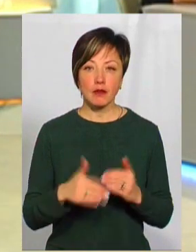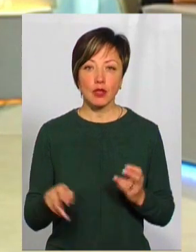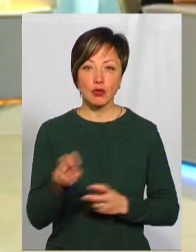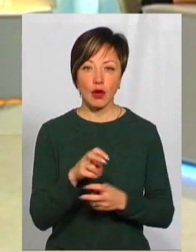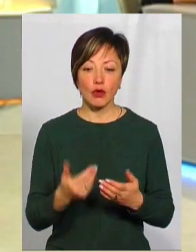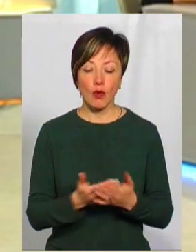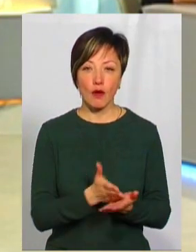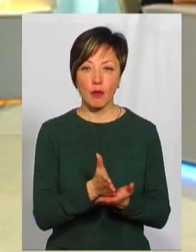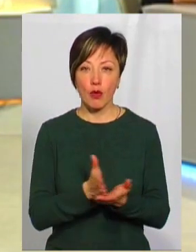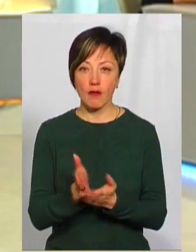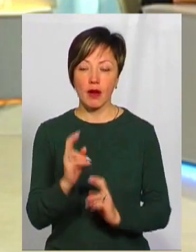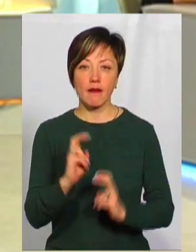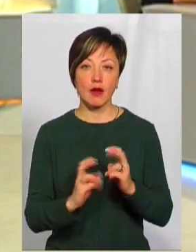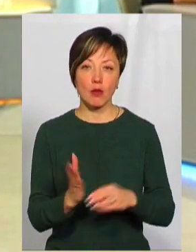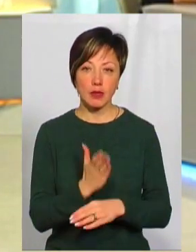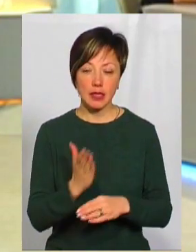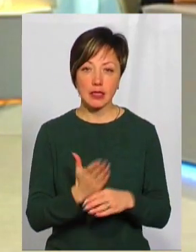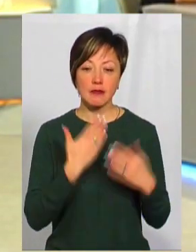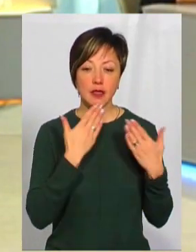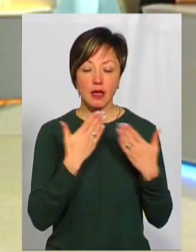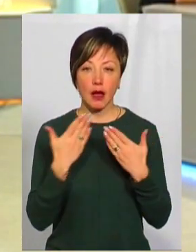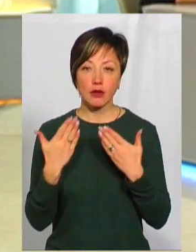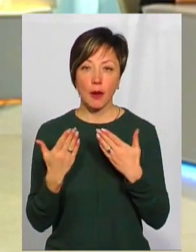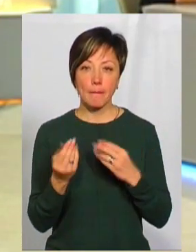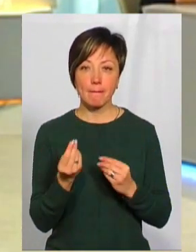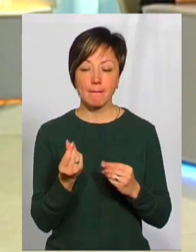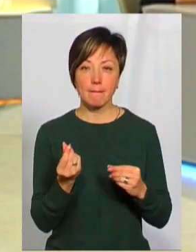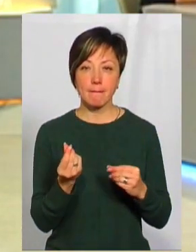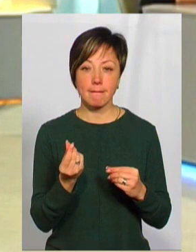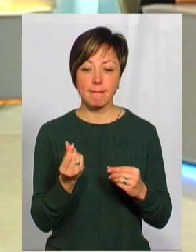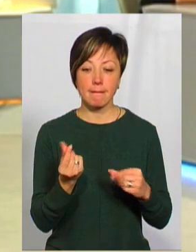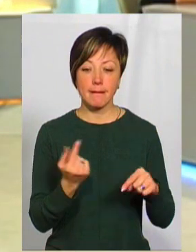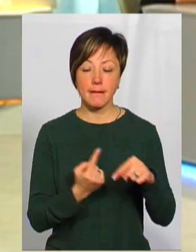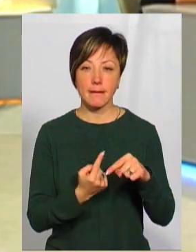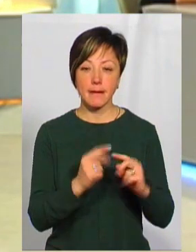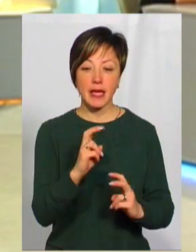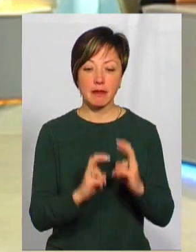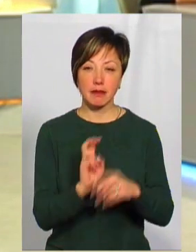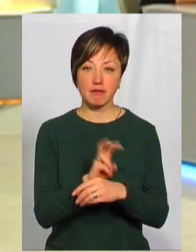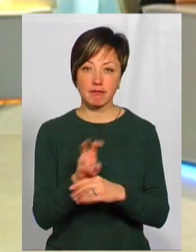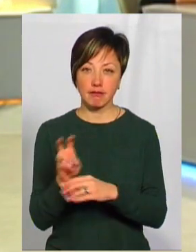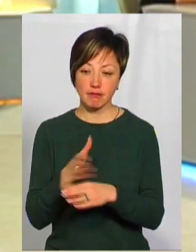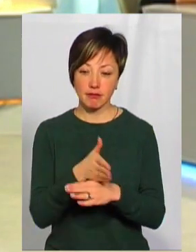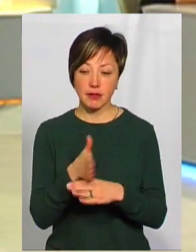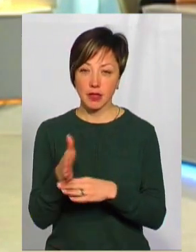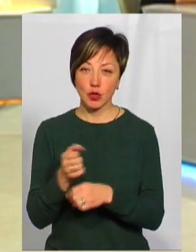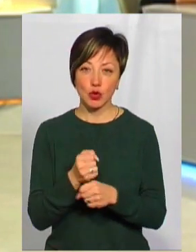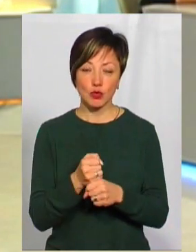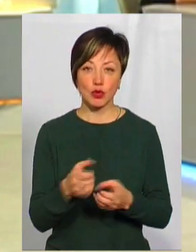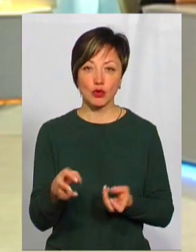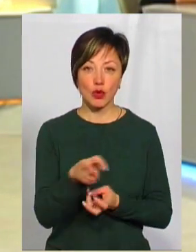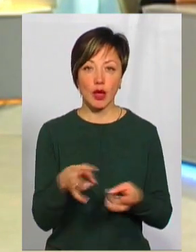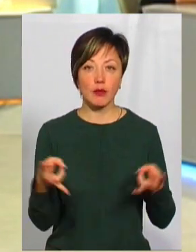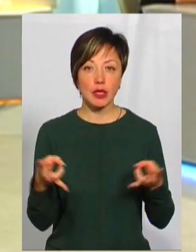нові профілі для виробництва. Я звертаюся до підприємців особисто, ходжу, шукаю роботу,